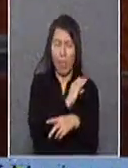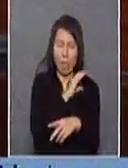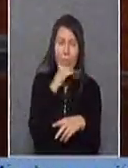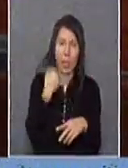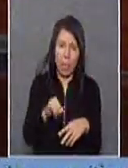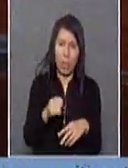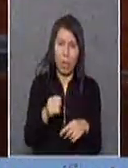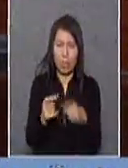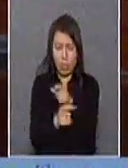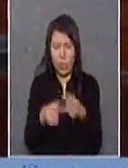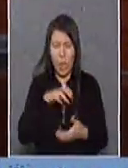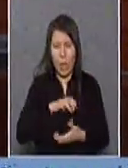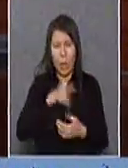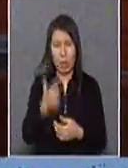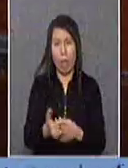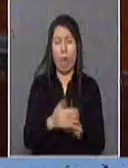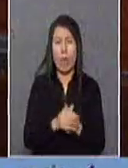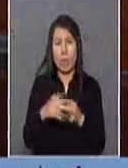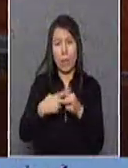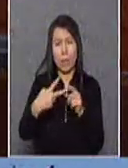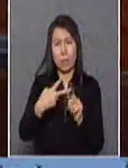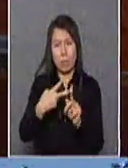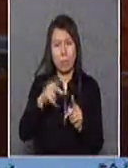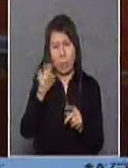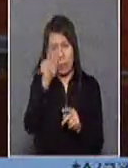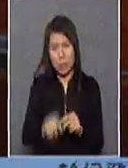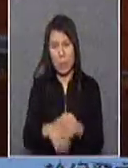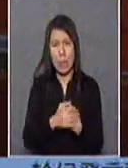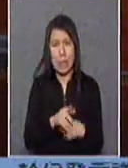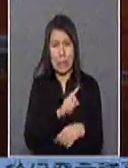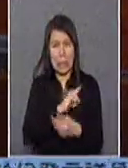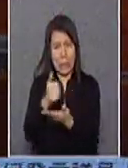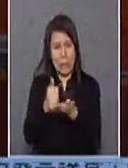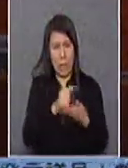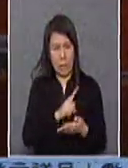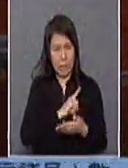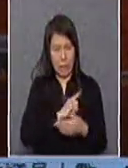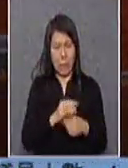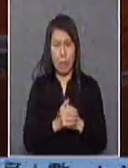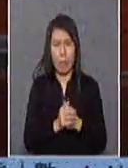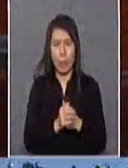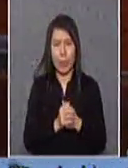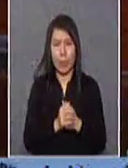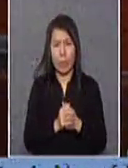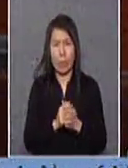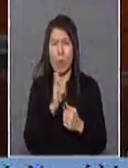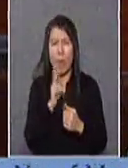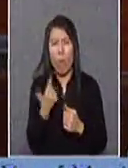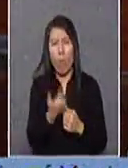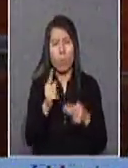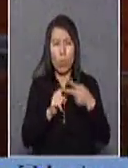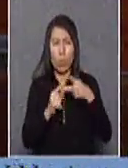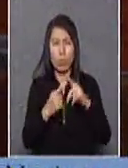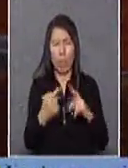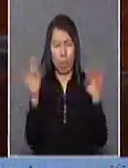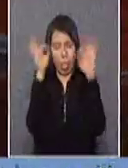財政嘅壓力。另一個第二個問題就係、是、即係嗰個自雇嗰個問題咧，係構成唔少嘅員工個誤會之